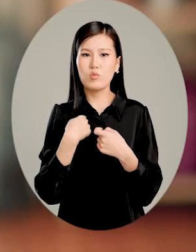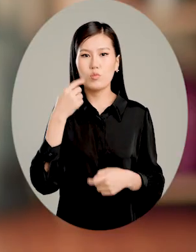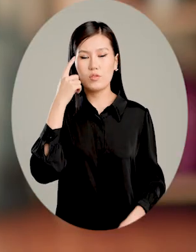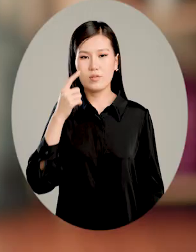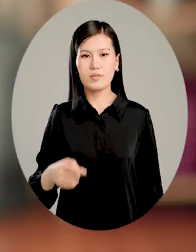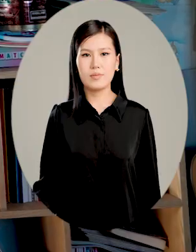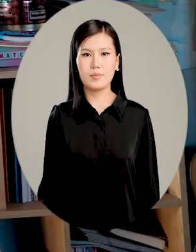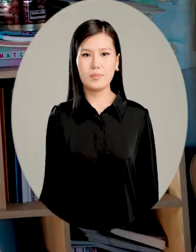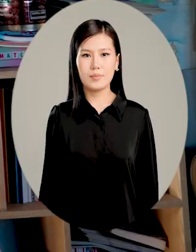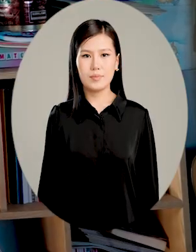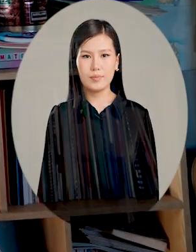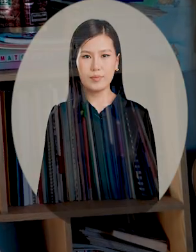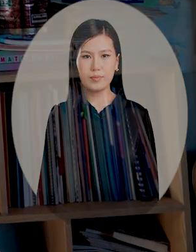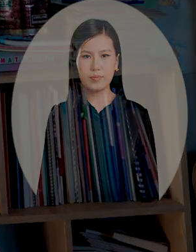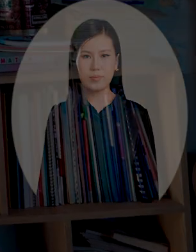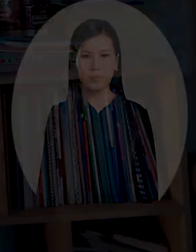ингэж бодогдтой ш.